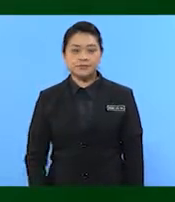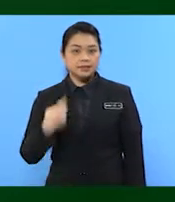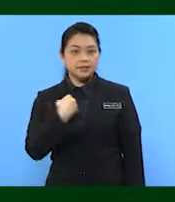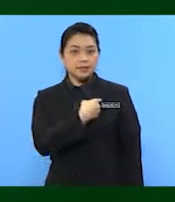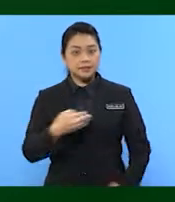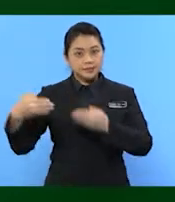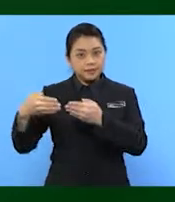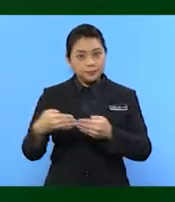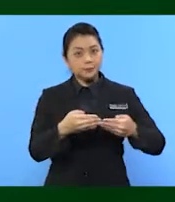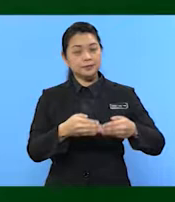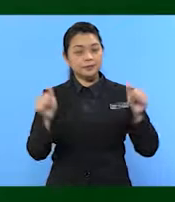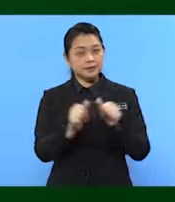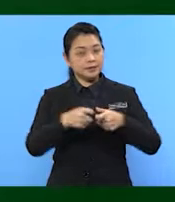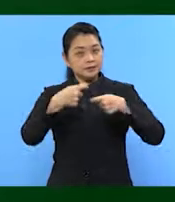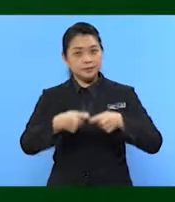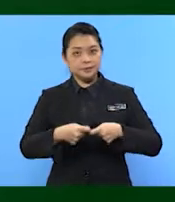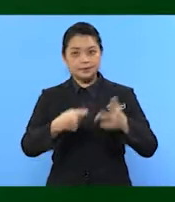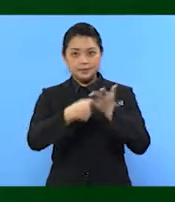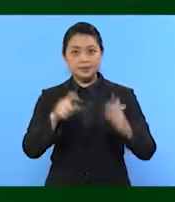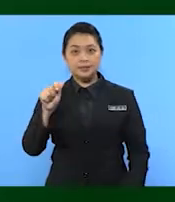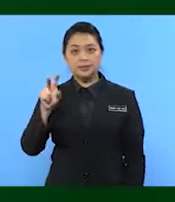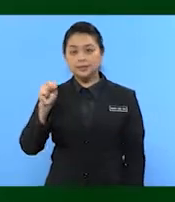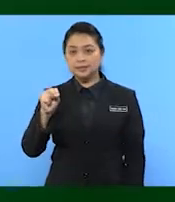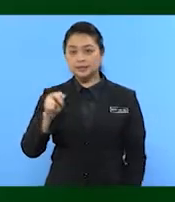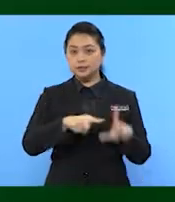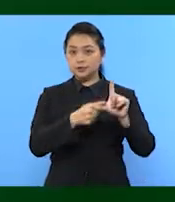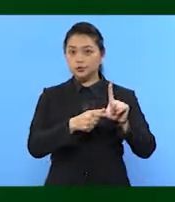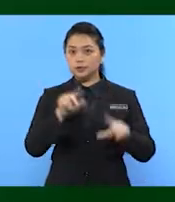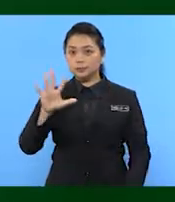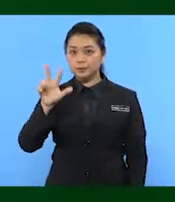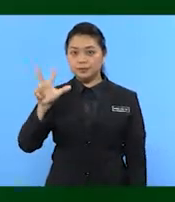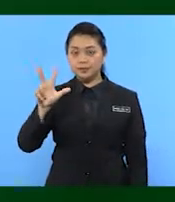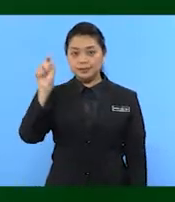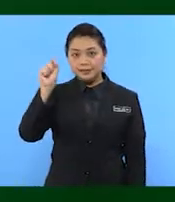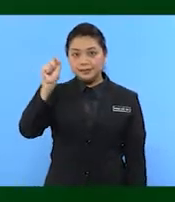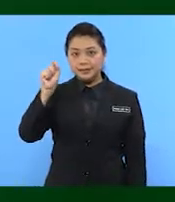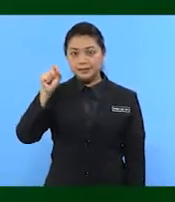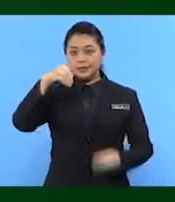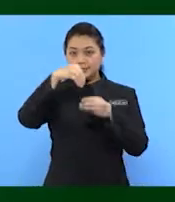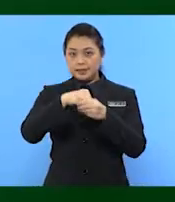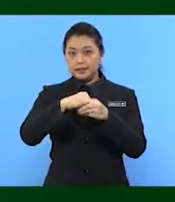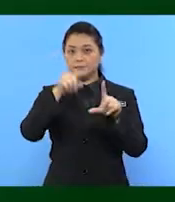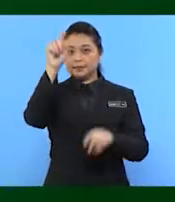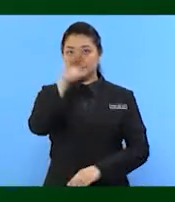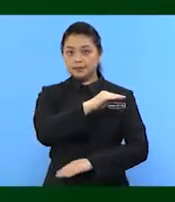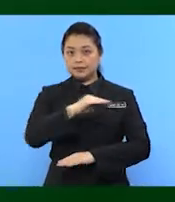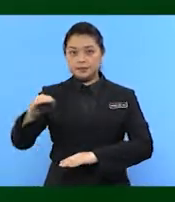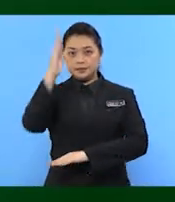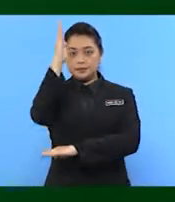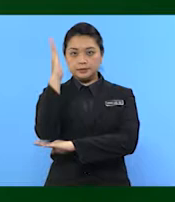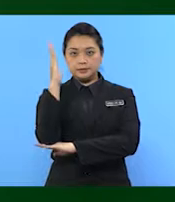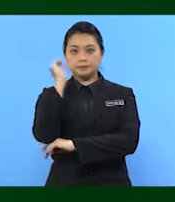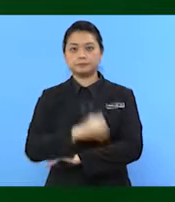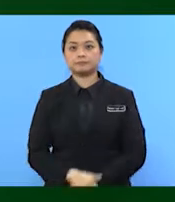Kita teruskan dengan menentukan nilai tangen sudut 53 darjah dalam segitiga bersudut tegak.